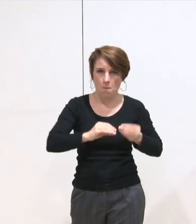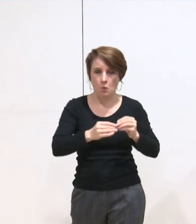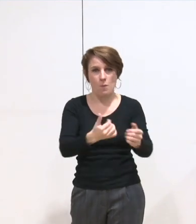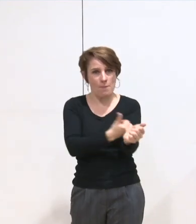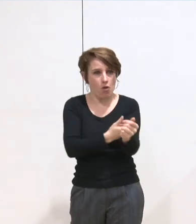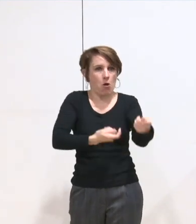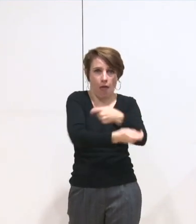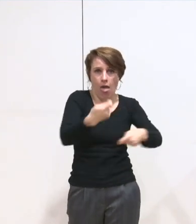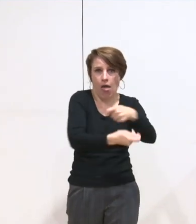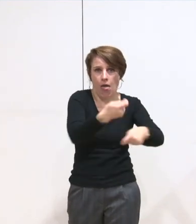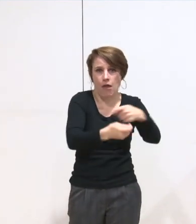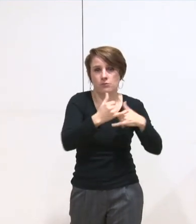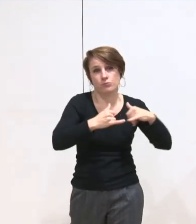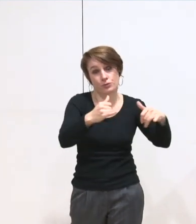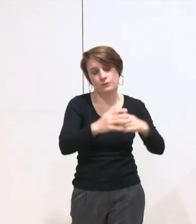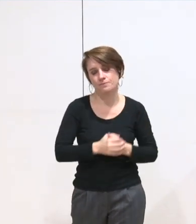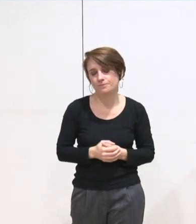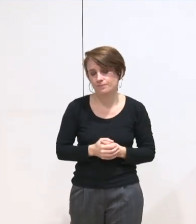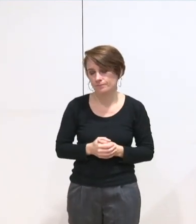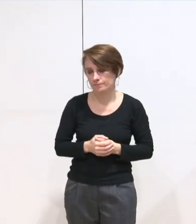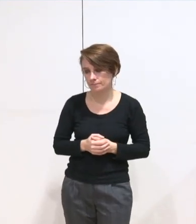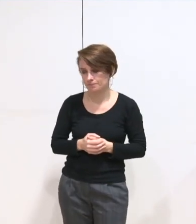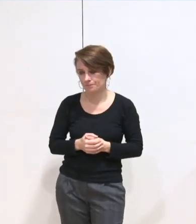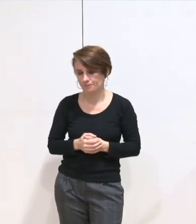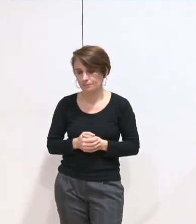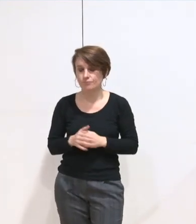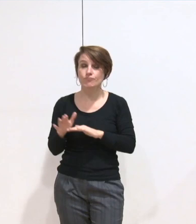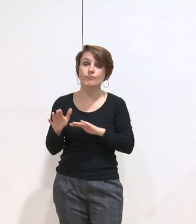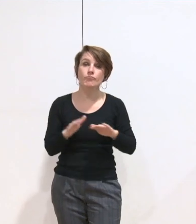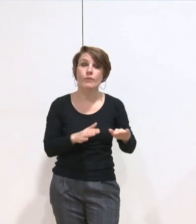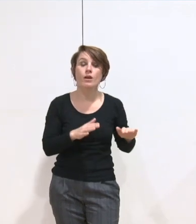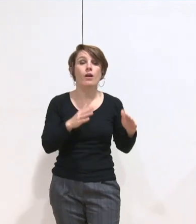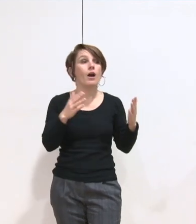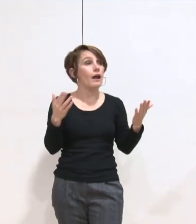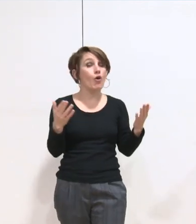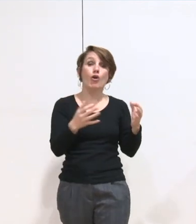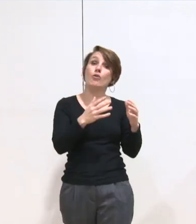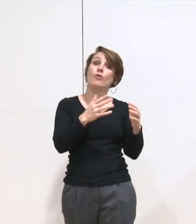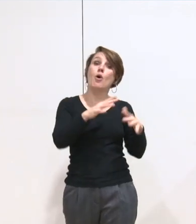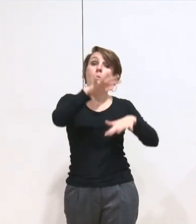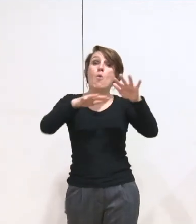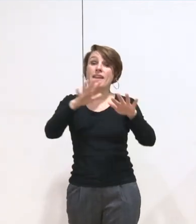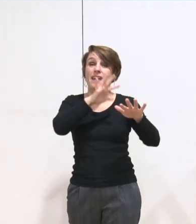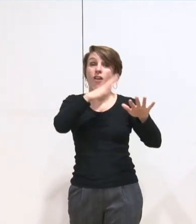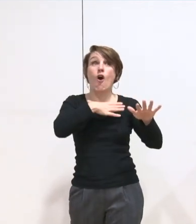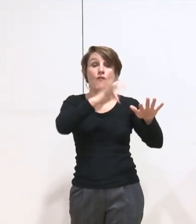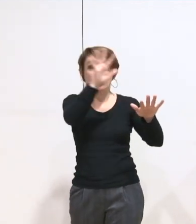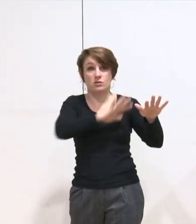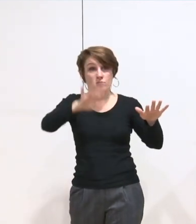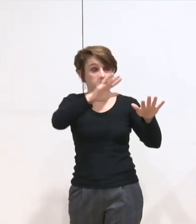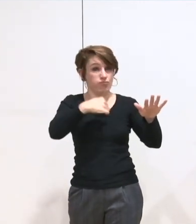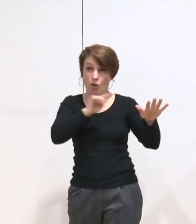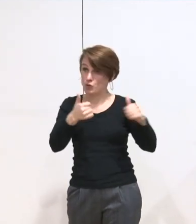ces questions-là. Sur les évolutions, être dans la moyenne nationale, est-ce satisfaisant? Bien sûr que non. Cela